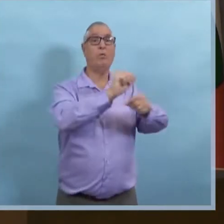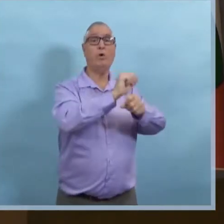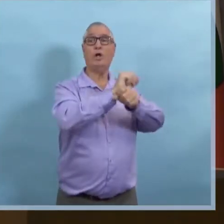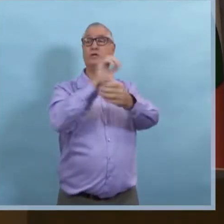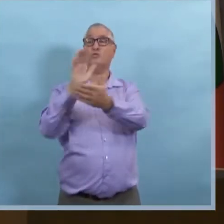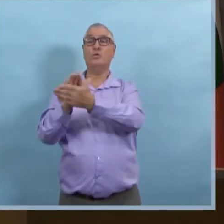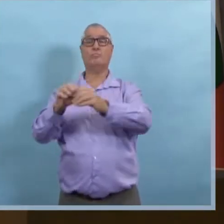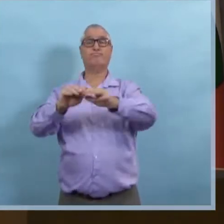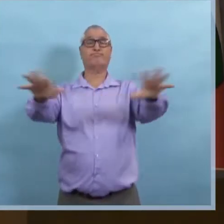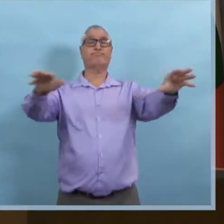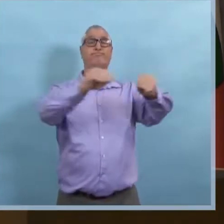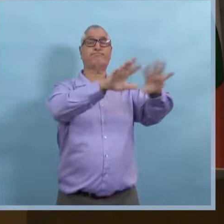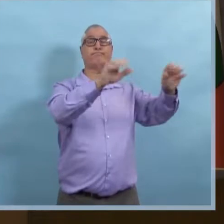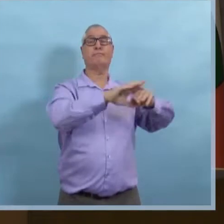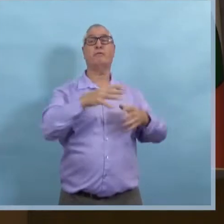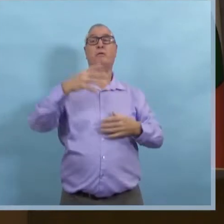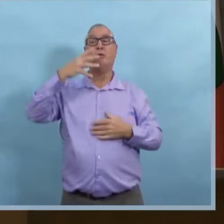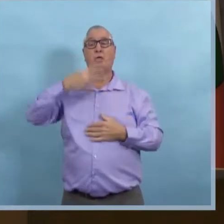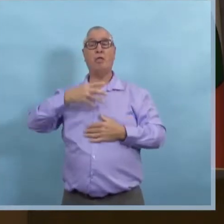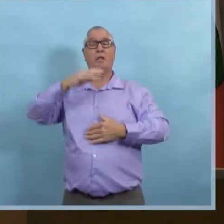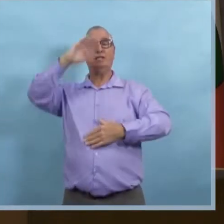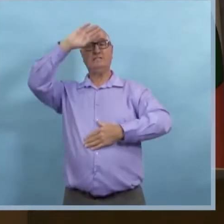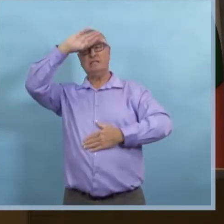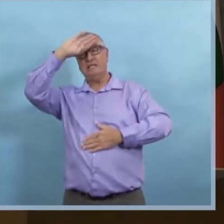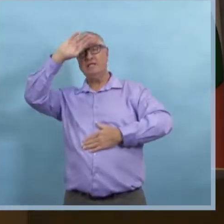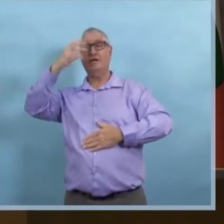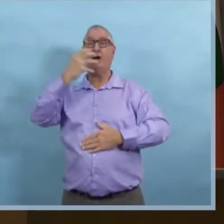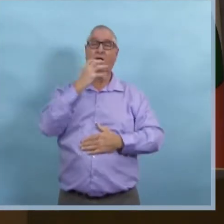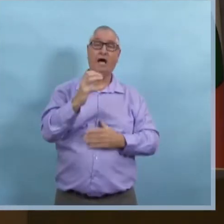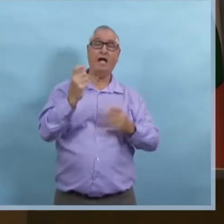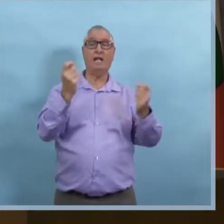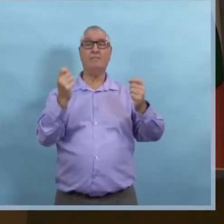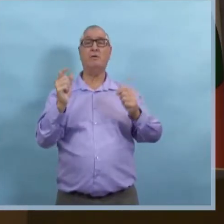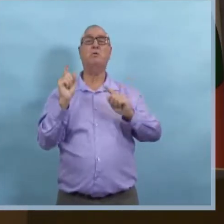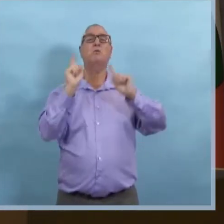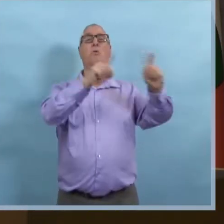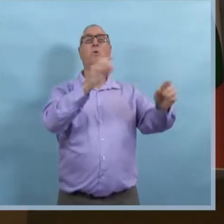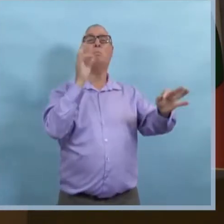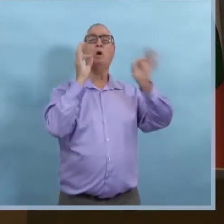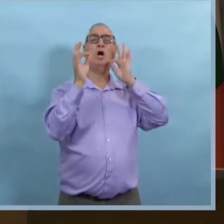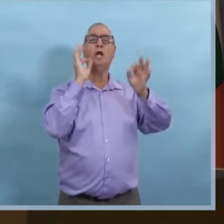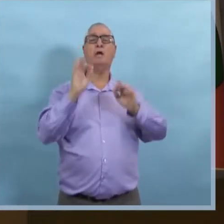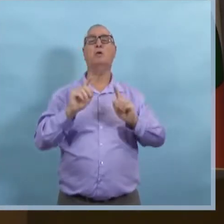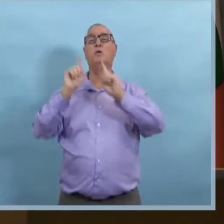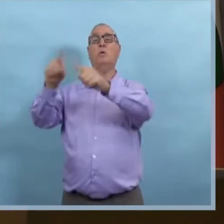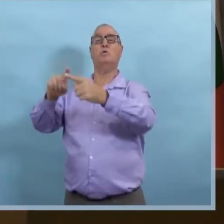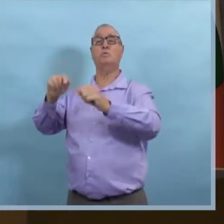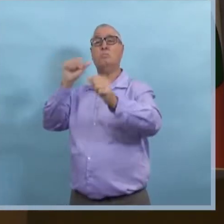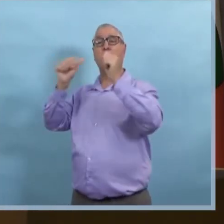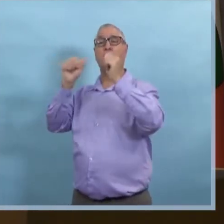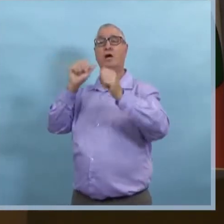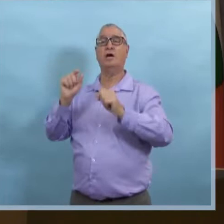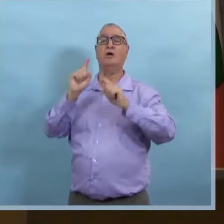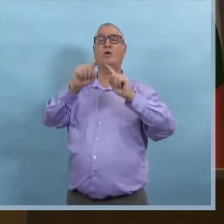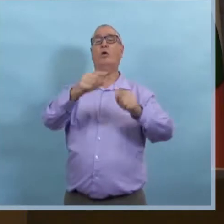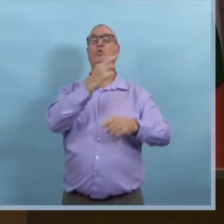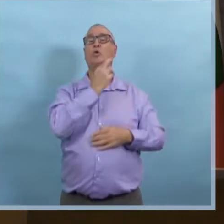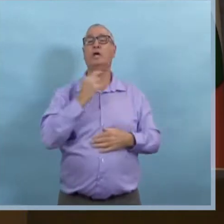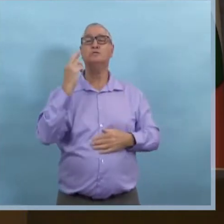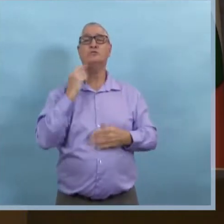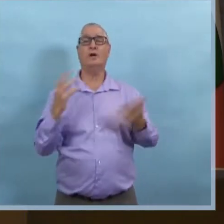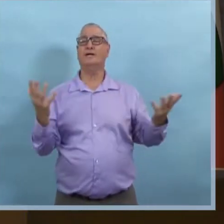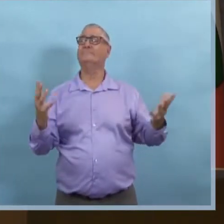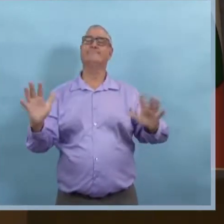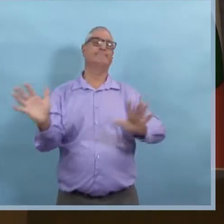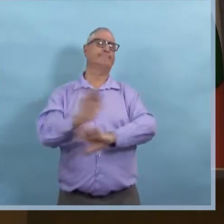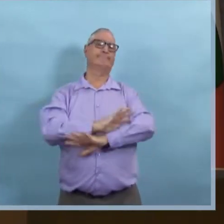Il y des gens qui ne sont pas restés chez eux quand ils étaient malades. Il y a beaucoup de gens qui sont sortis, ils sont allés rencontrer des amis, sont allés à des fêtes pendant qu'ils étaient malades. On a des